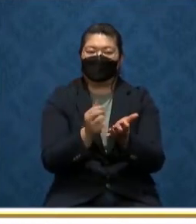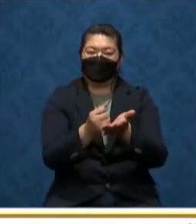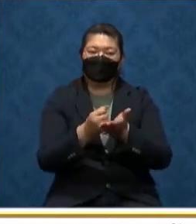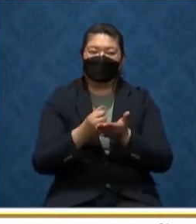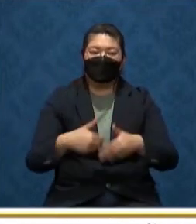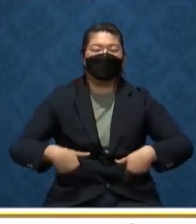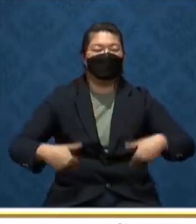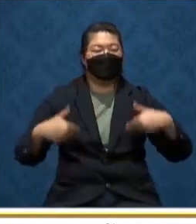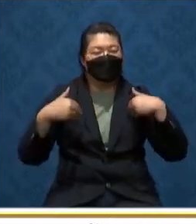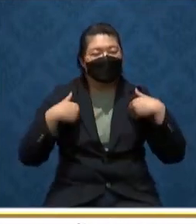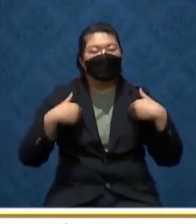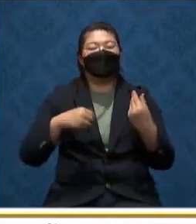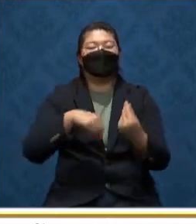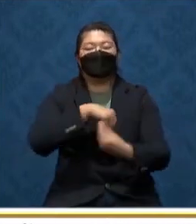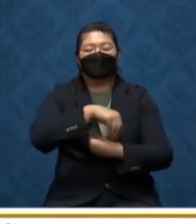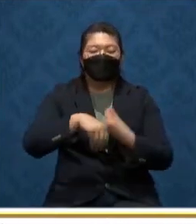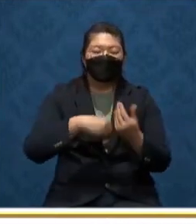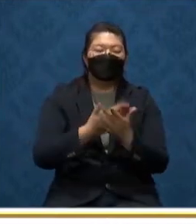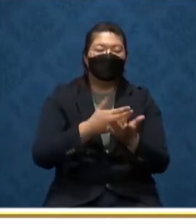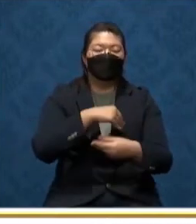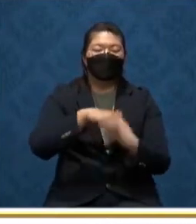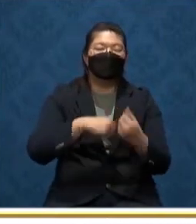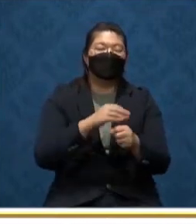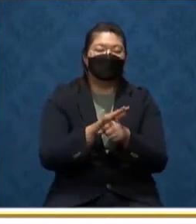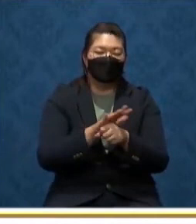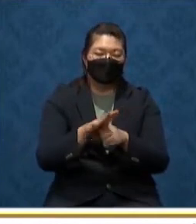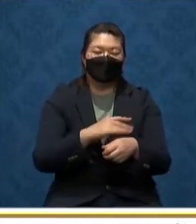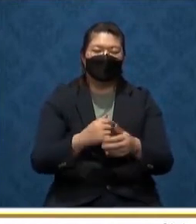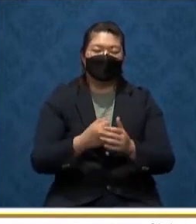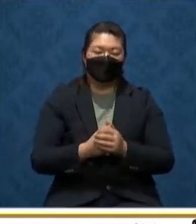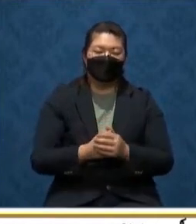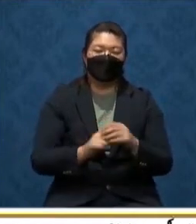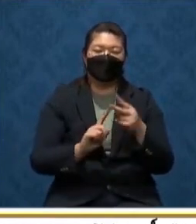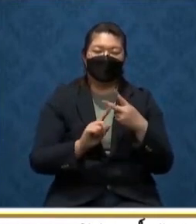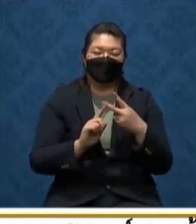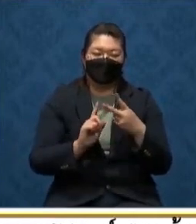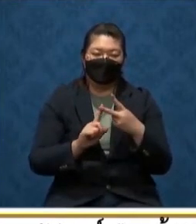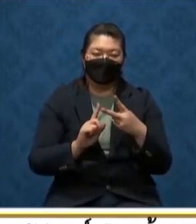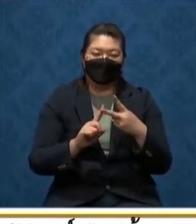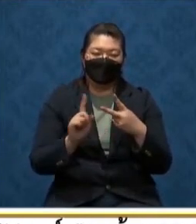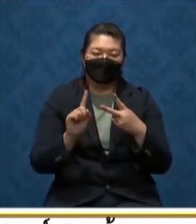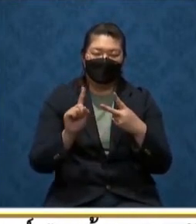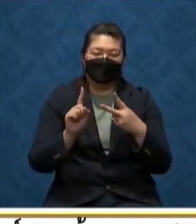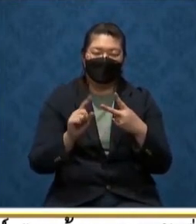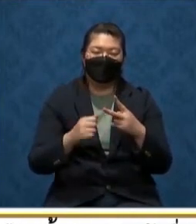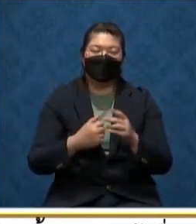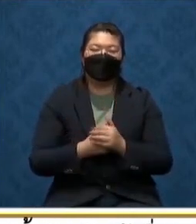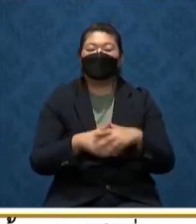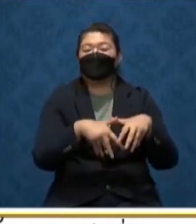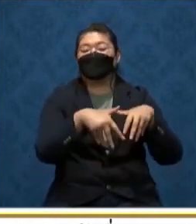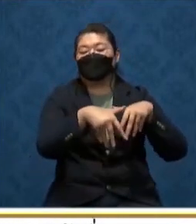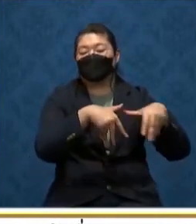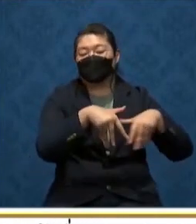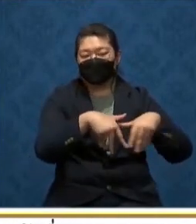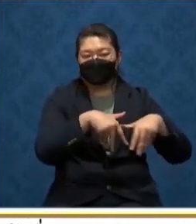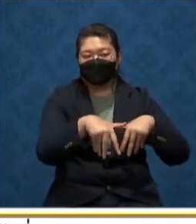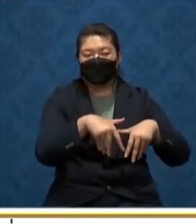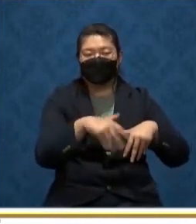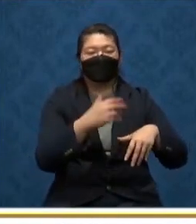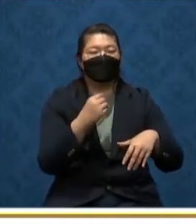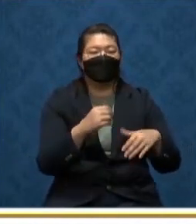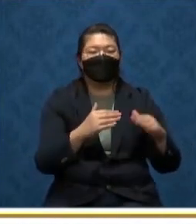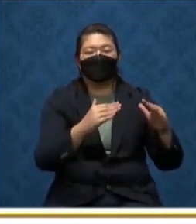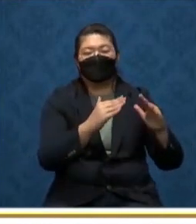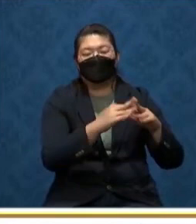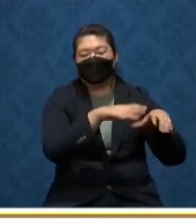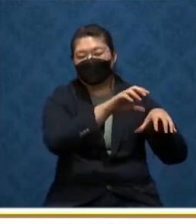ในชีวิประจำหนได้เรื่องที่สองผมได้รบการรเรีนจากพี่น้องประชาชนที่อาสัยอยู่ในนิคม